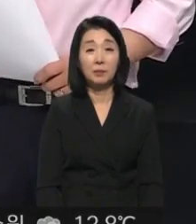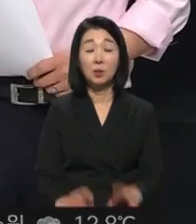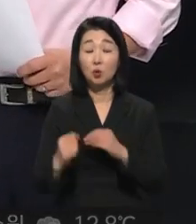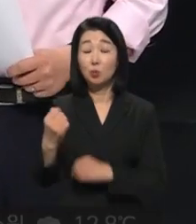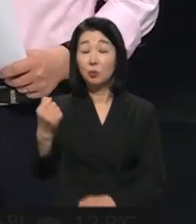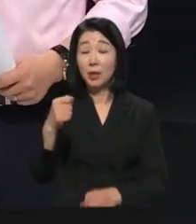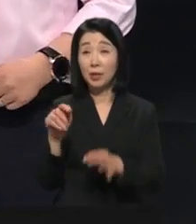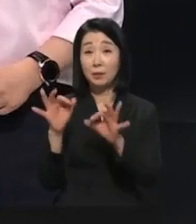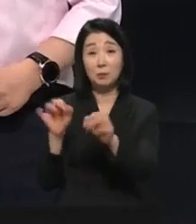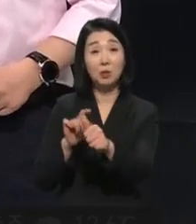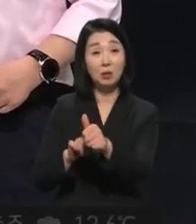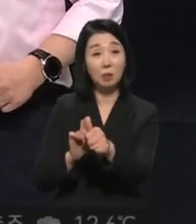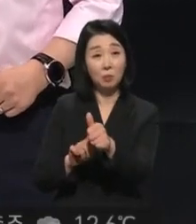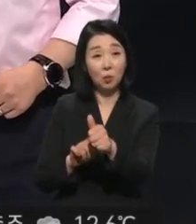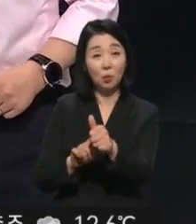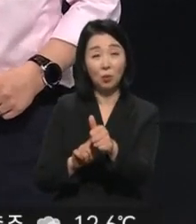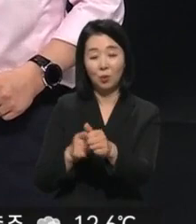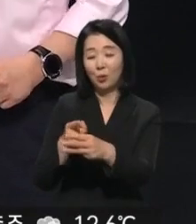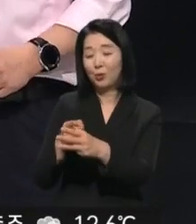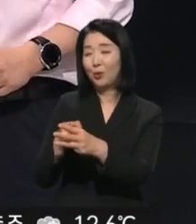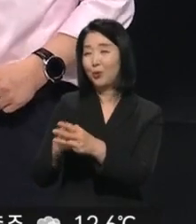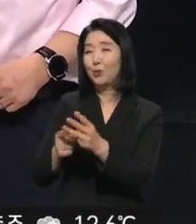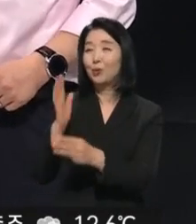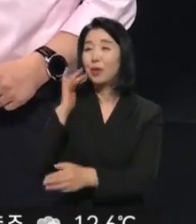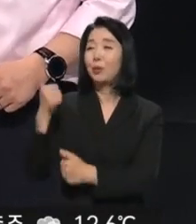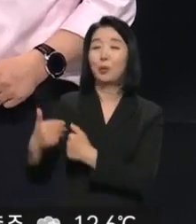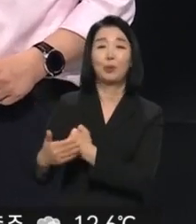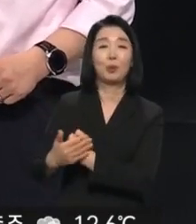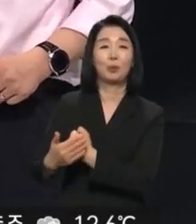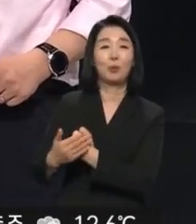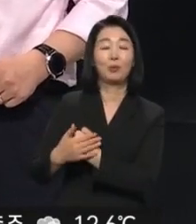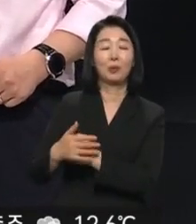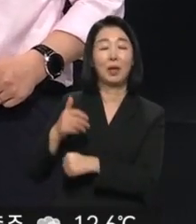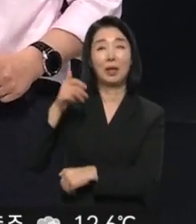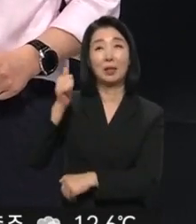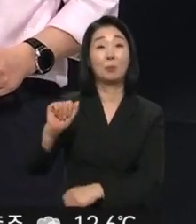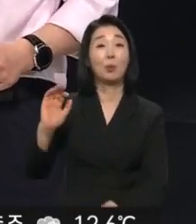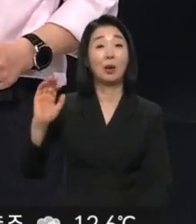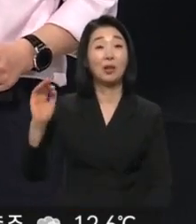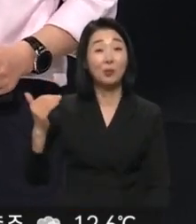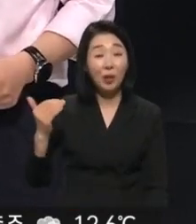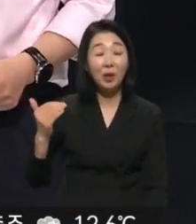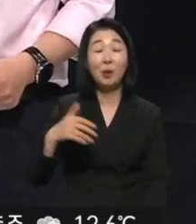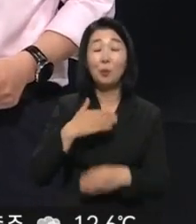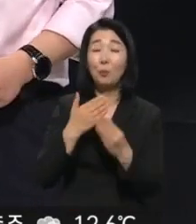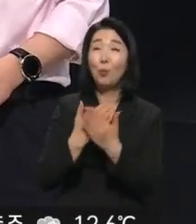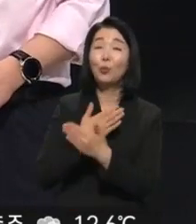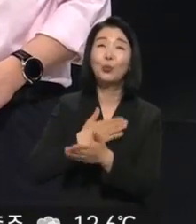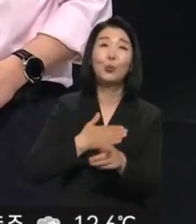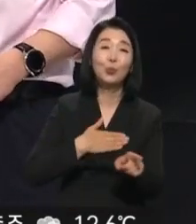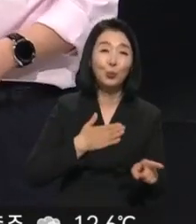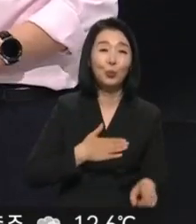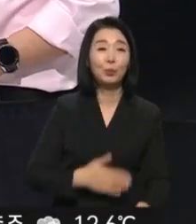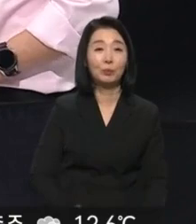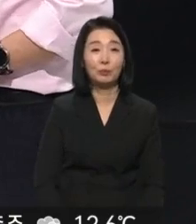국민의힘 김기현 대표, 이른바 윤심 덕에 대표가 됐다는 게 정치권의 일반적인